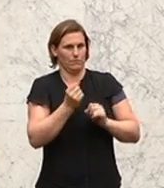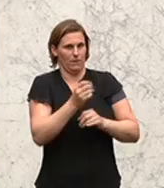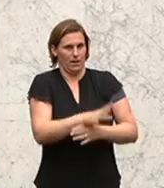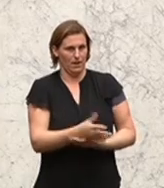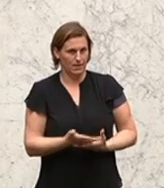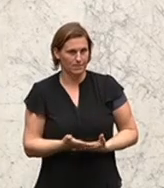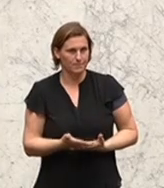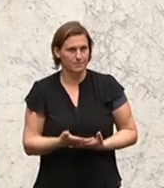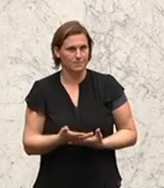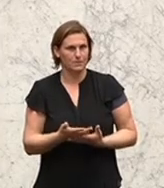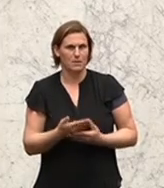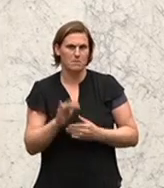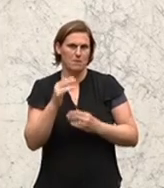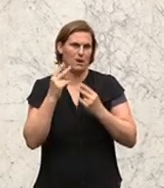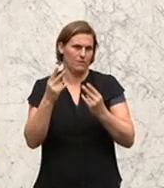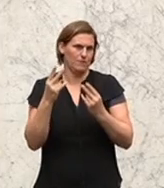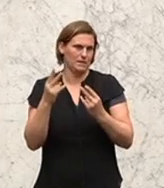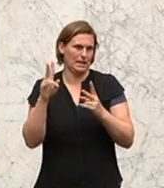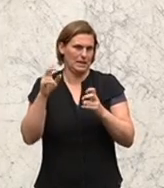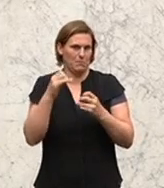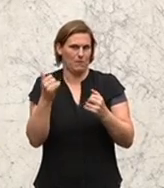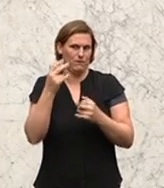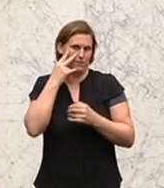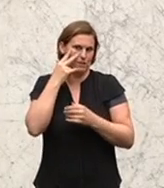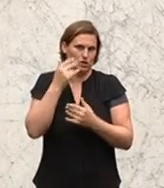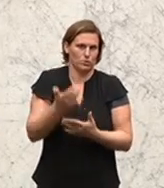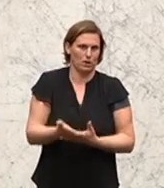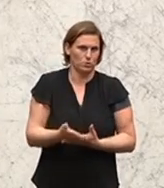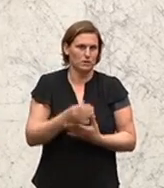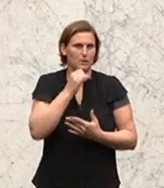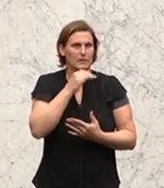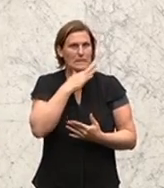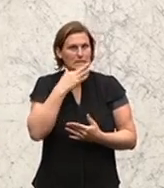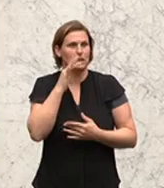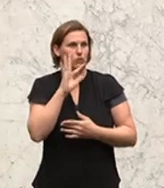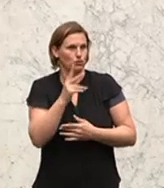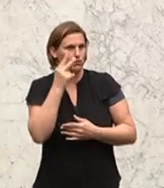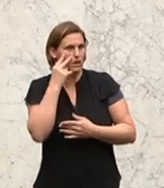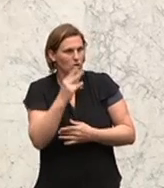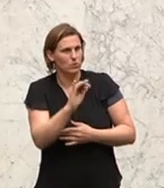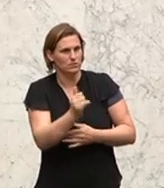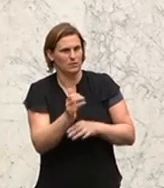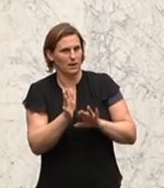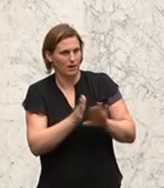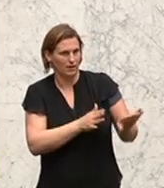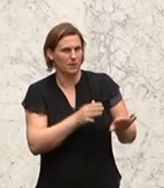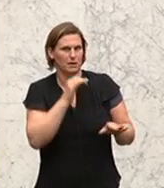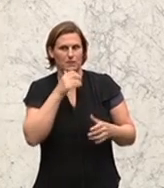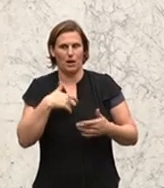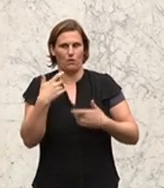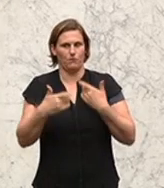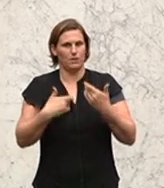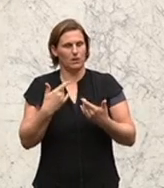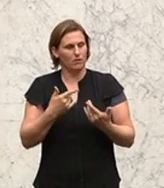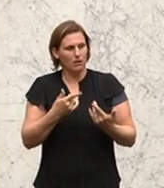glaube, wir haben wichtigere Themen, auch wenn die Optik, sag's noch einmal, nicht wirklich schön ist in dem Zusammenhang. Aber kein Grund zur Aufregung, wir